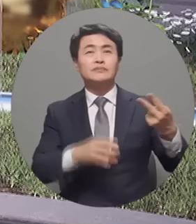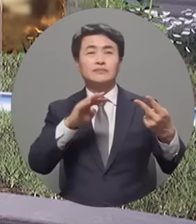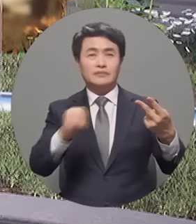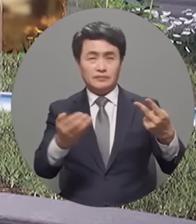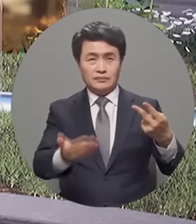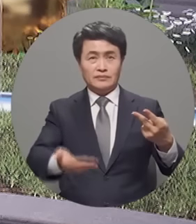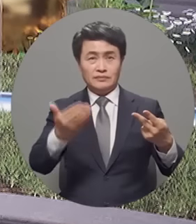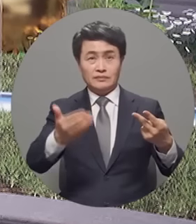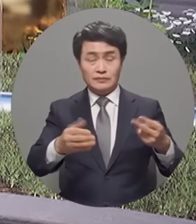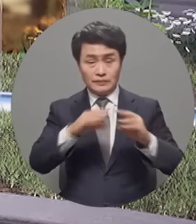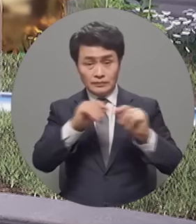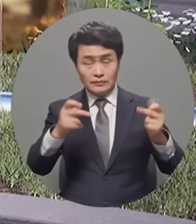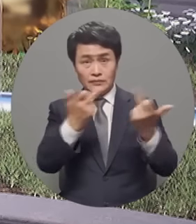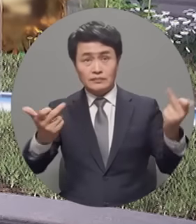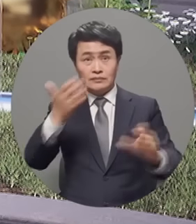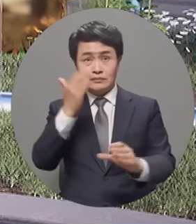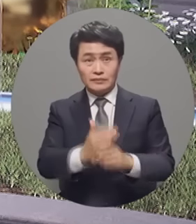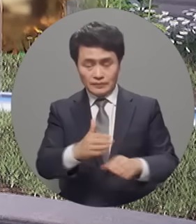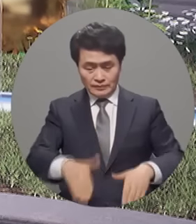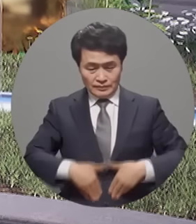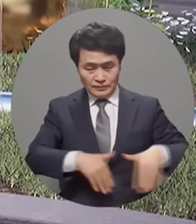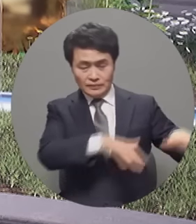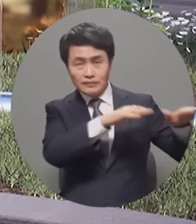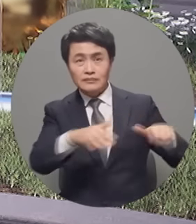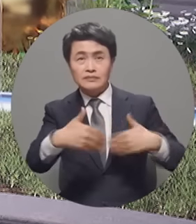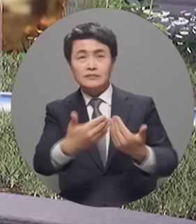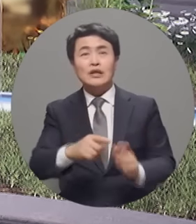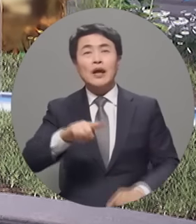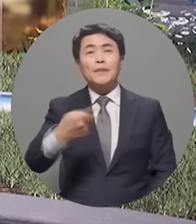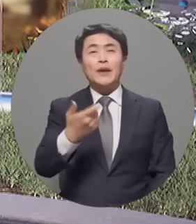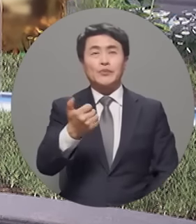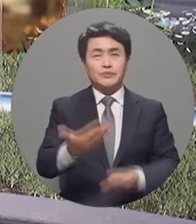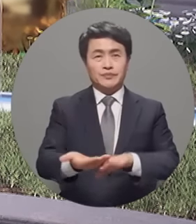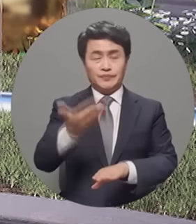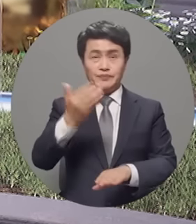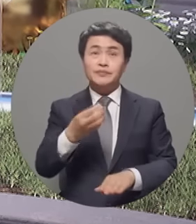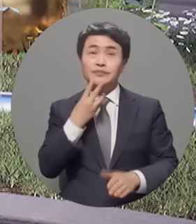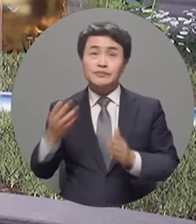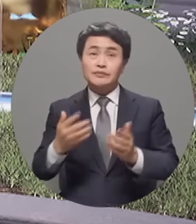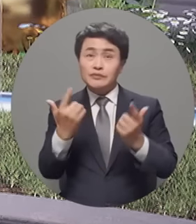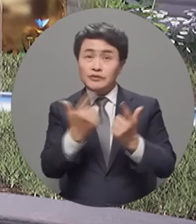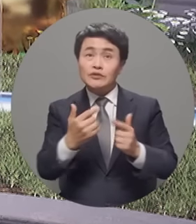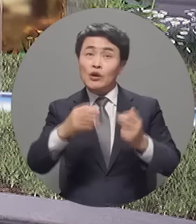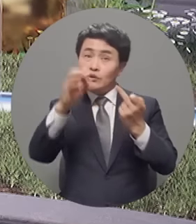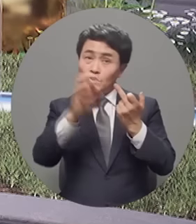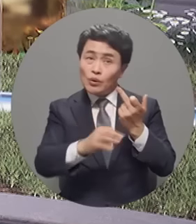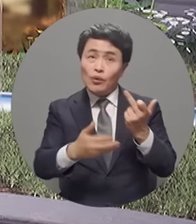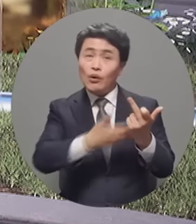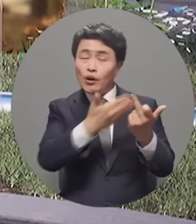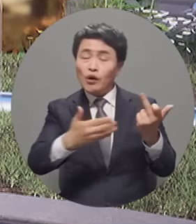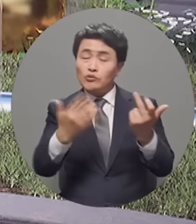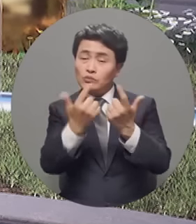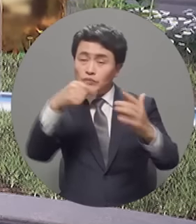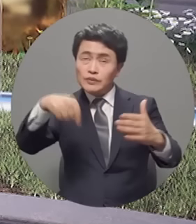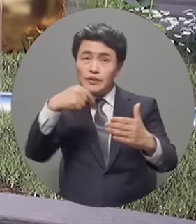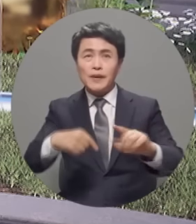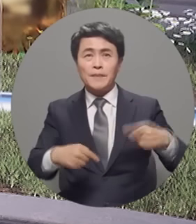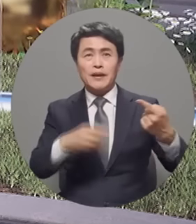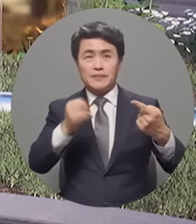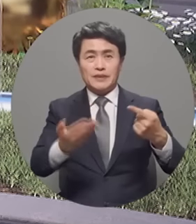이상, 지리산을 중심으로 한 남해안 일대 150mm 이상, 경기 북부 서해안과 강원 북부 내륙에